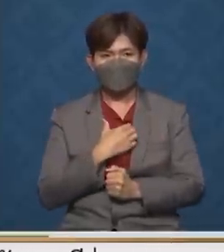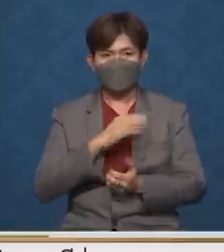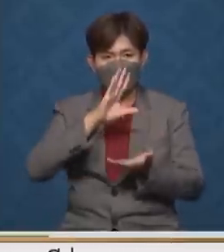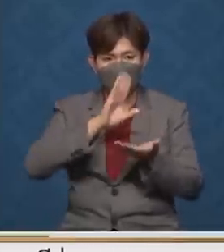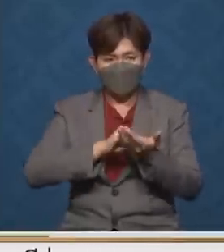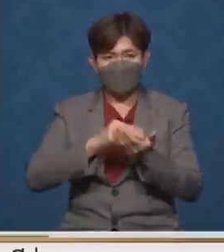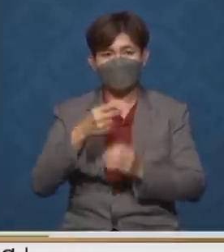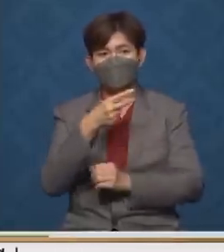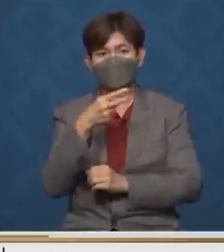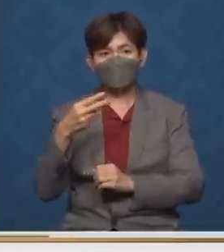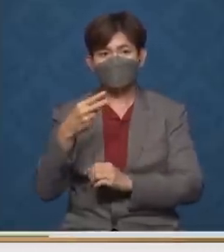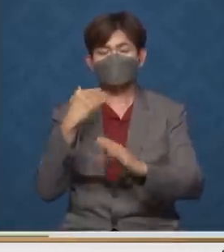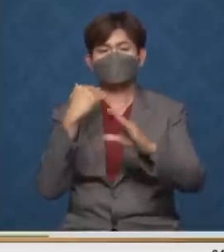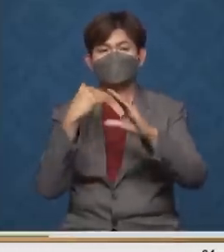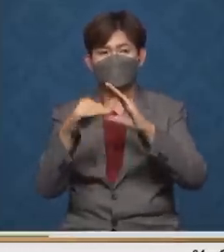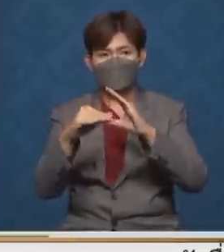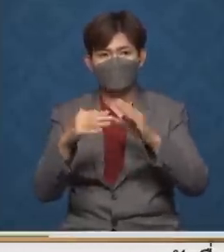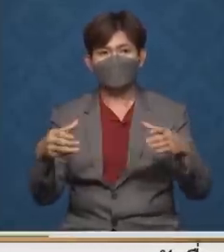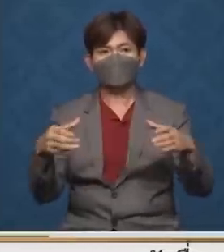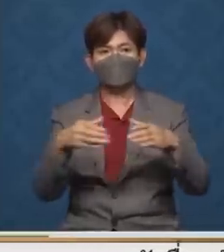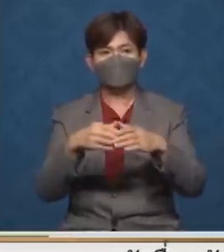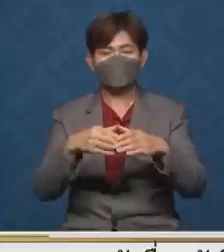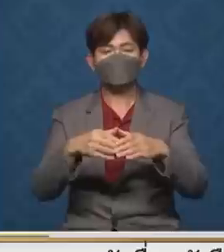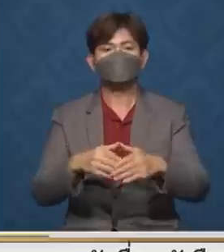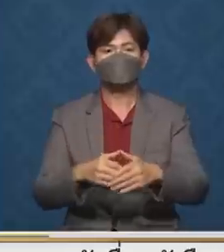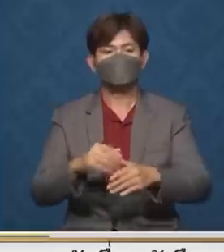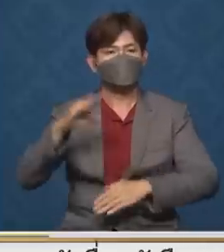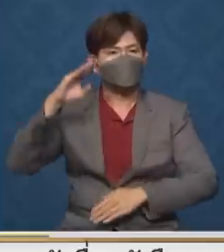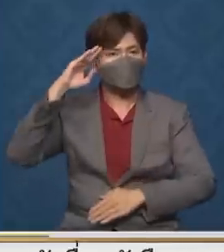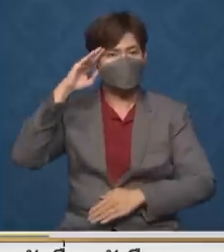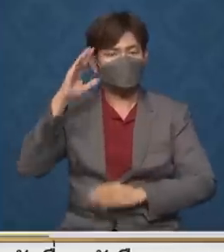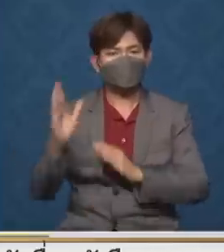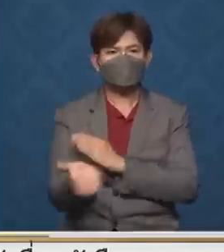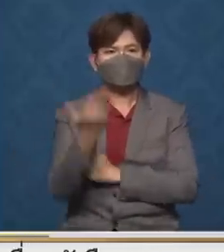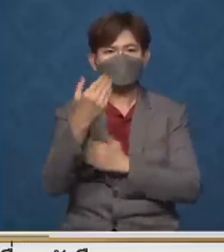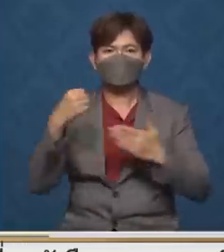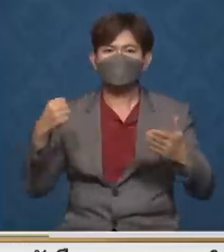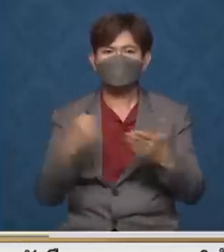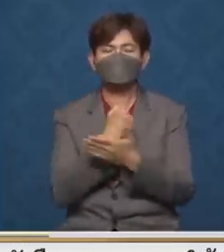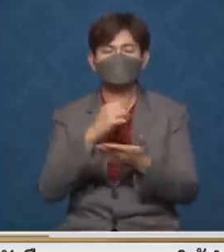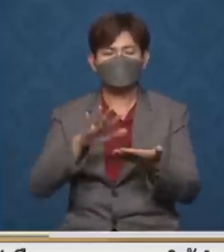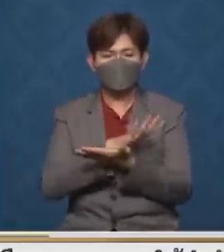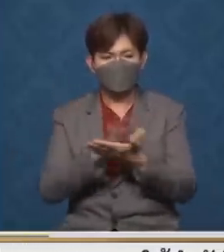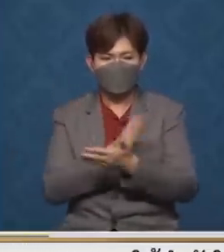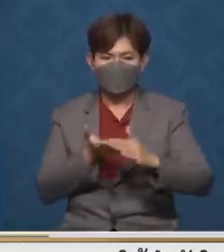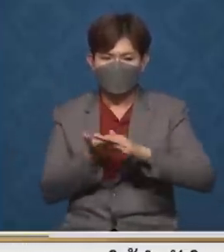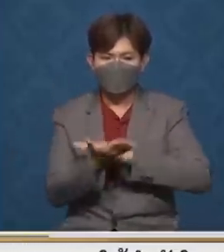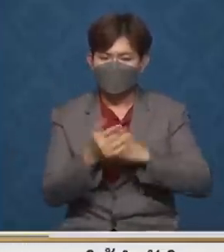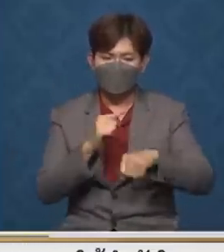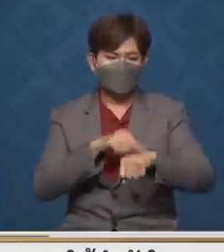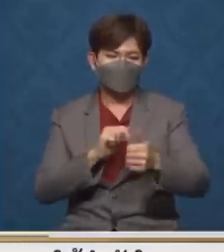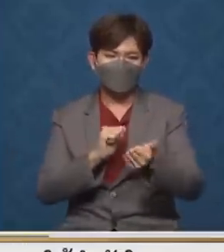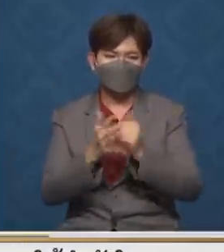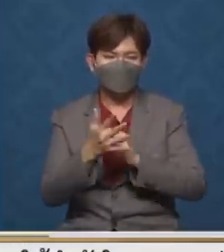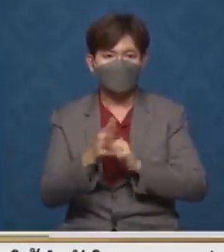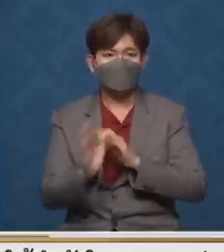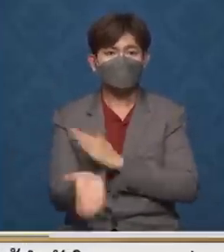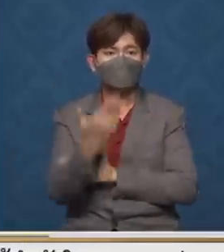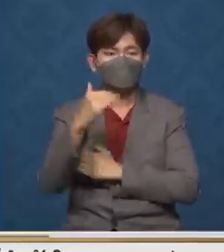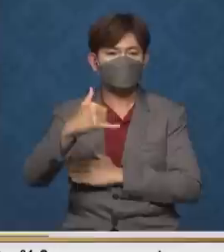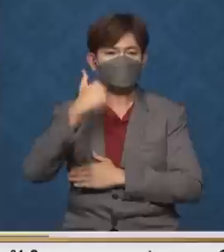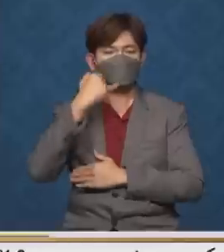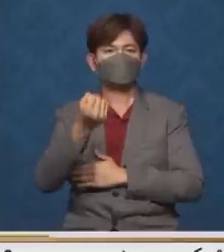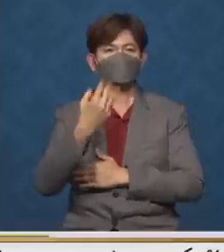ข้อ ความไปถน้ เรื่องจากวเมอเช้านเอง เสียดายปิ้นเอกสารไม่ทันเมื่อเช้านี้โทรมาบอก บอก พี่